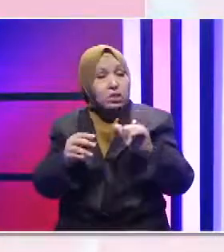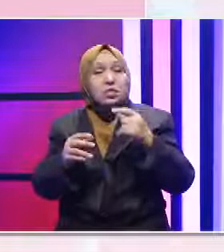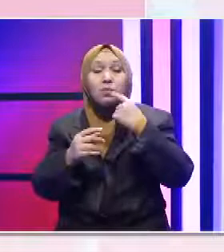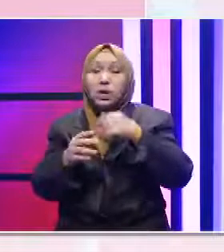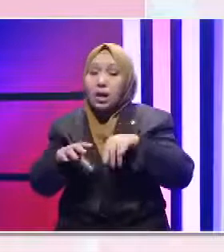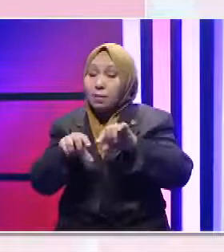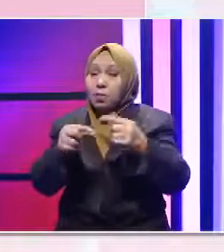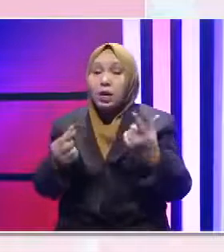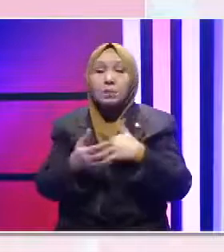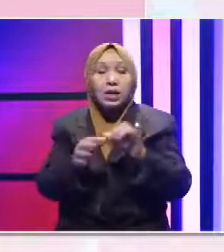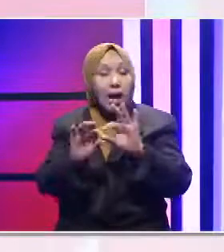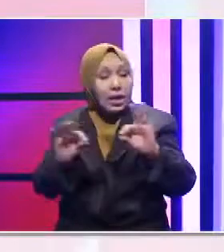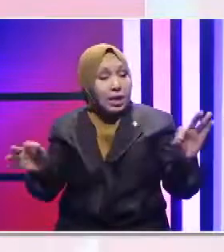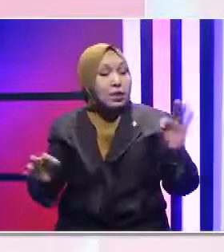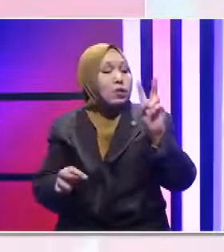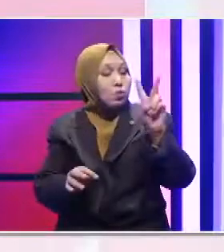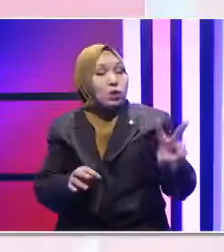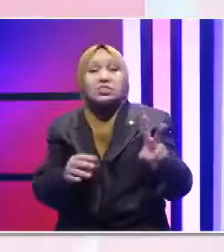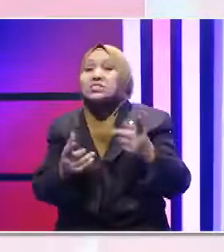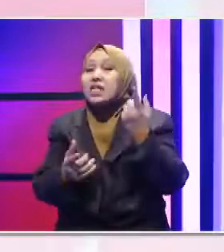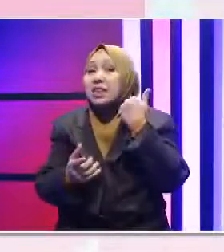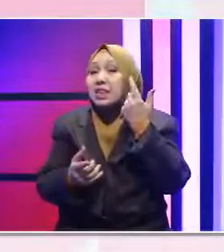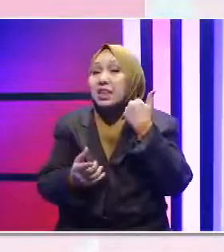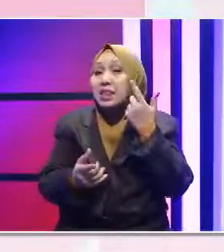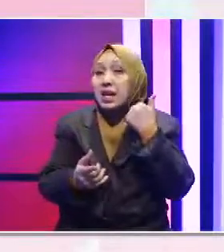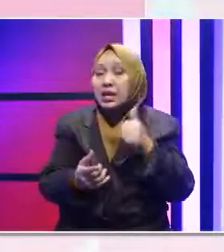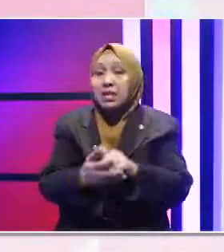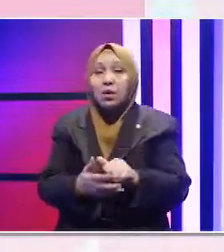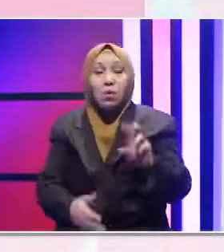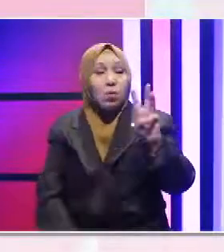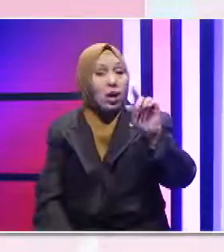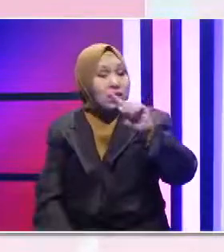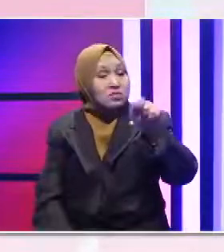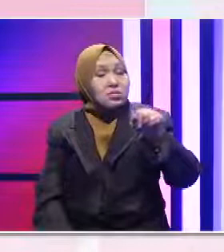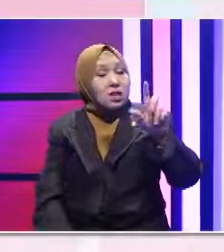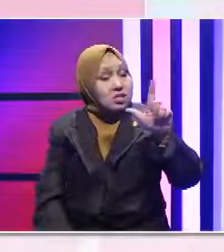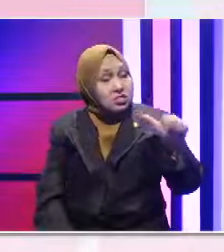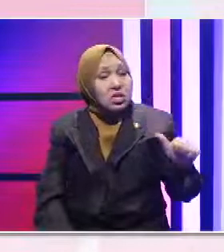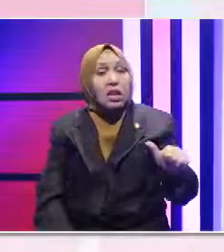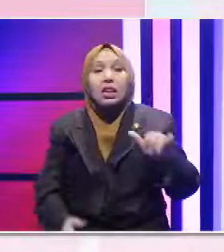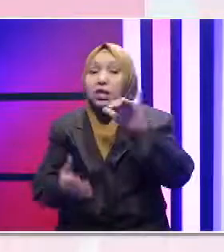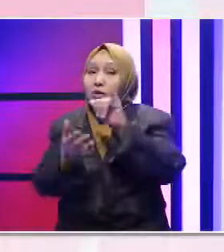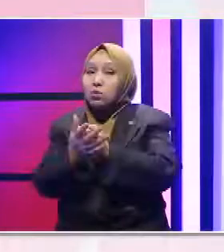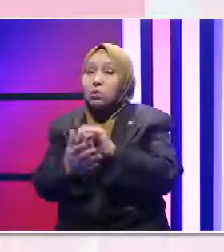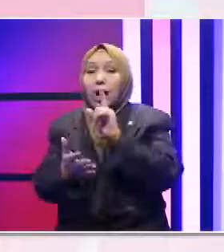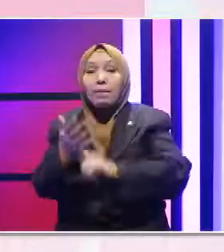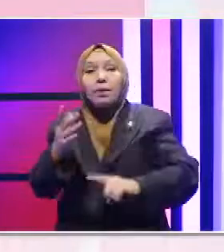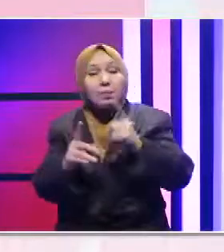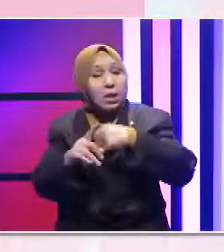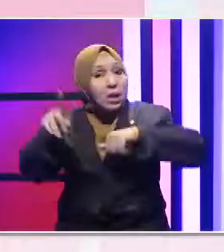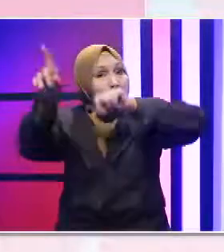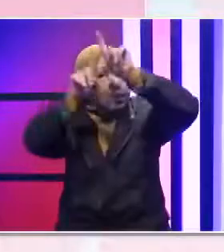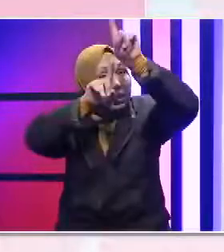jumpa pada ayat yang kedua sebentar tadi. Iwa idzal kawakibun tatharat, iaitu apabila bintang